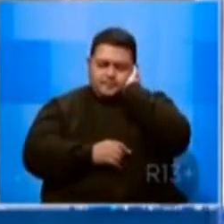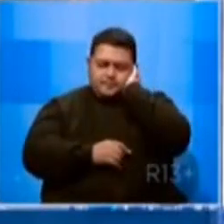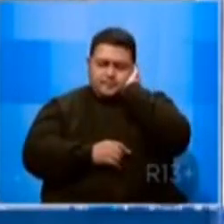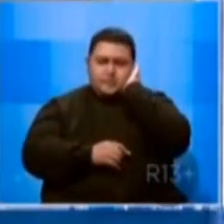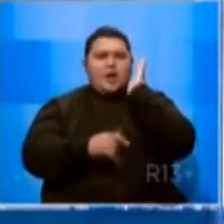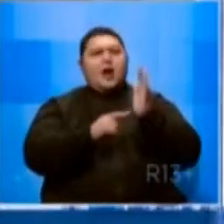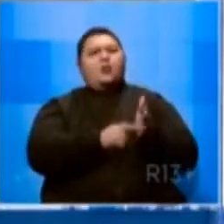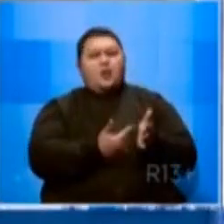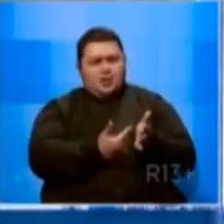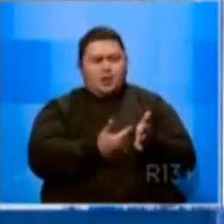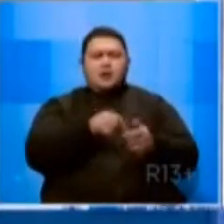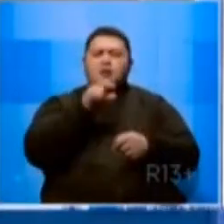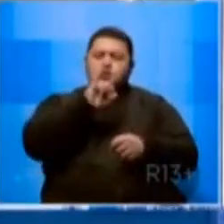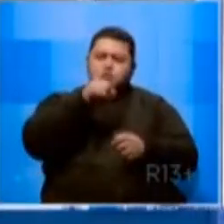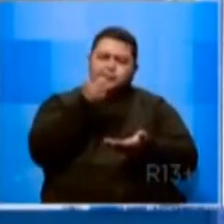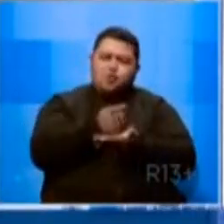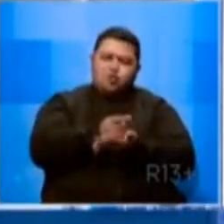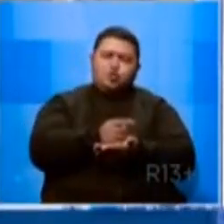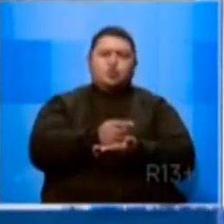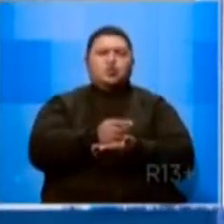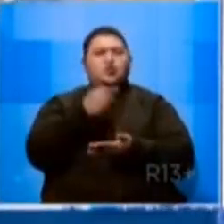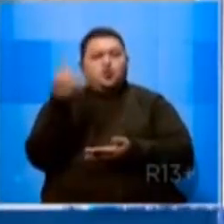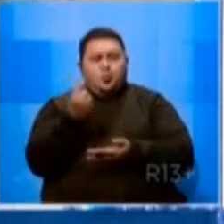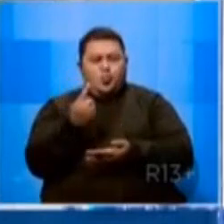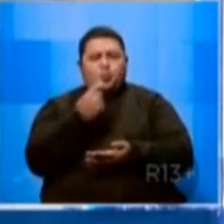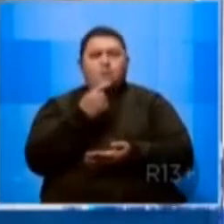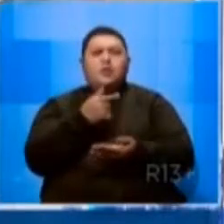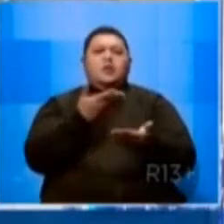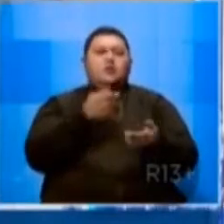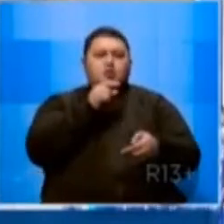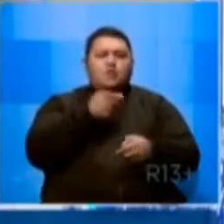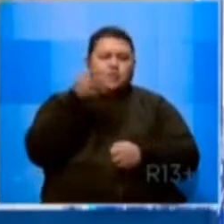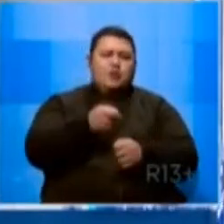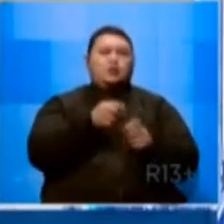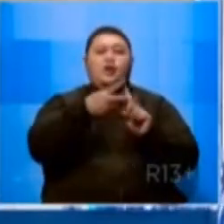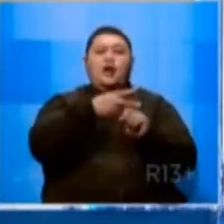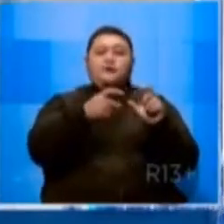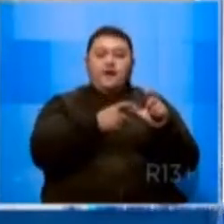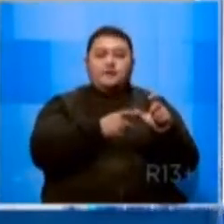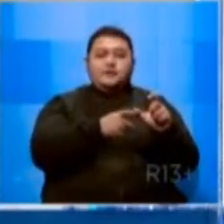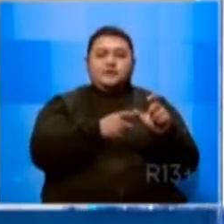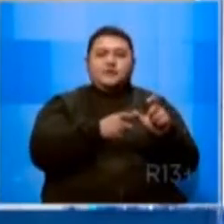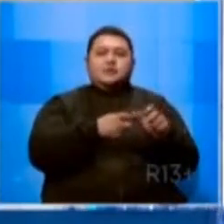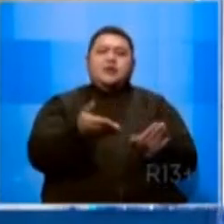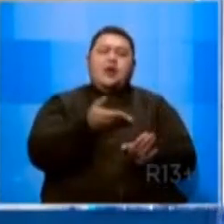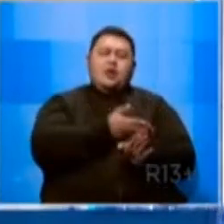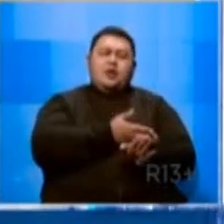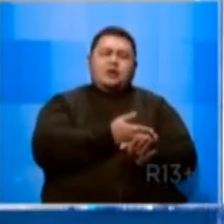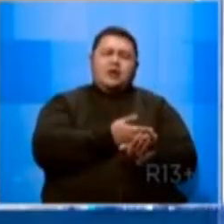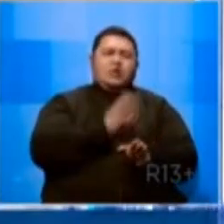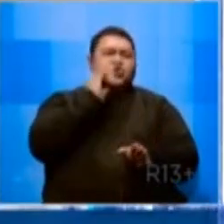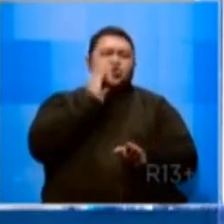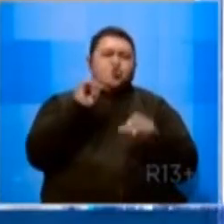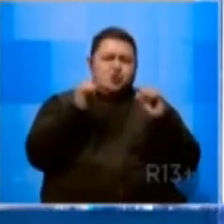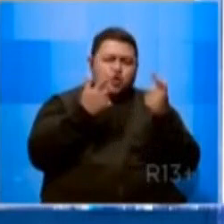ketika JPU melakukan tuntutan terhadap terdakwa FS yang hanya seumur hidup keluarga juga